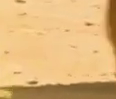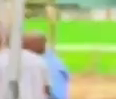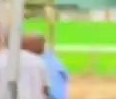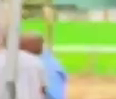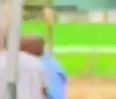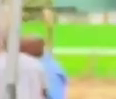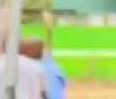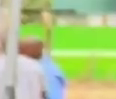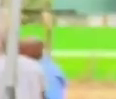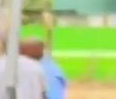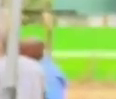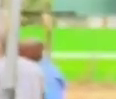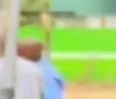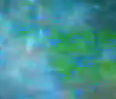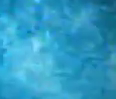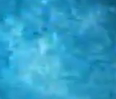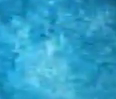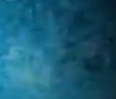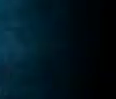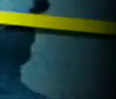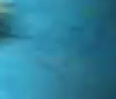I would say that the situation is under control.